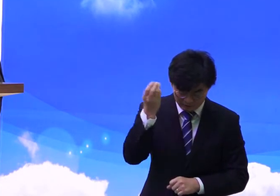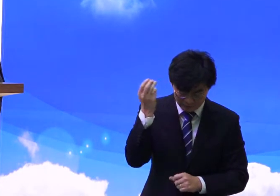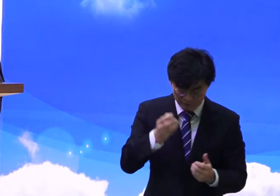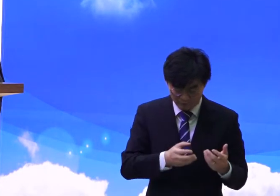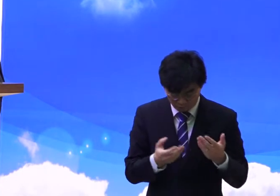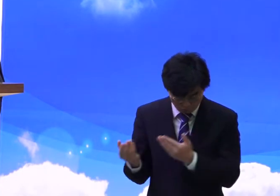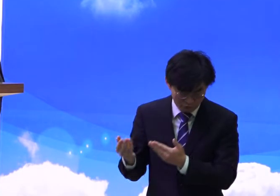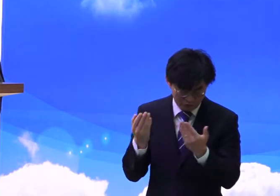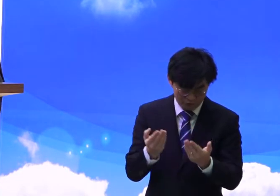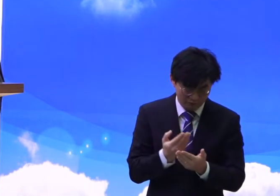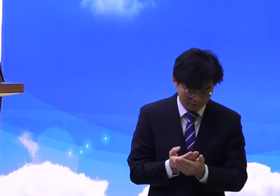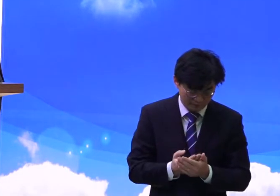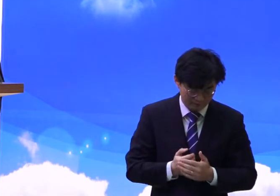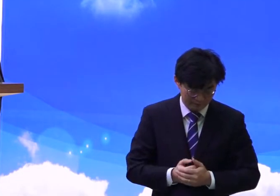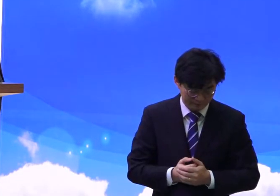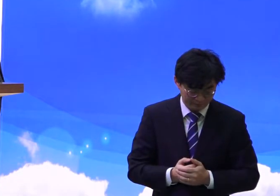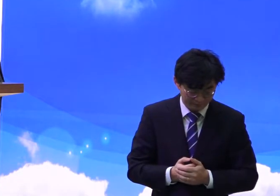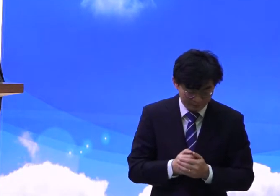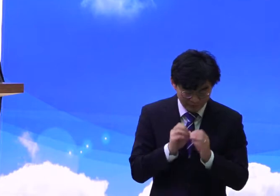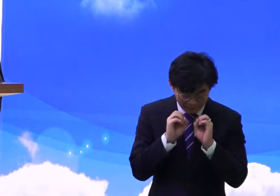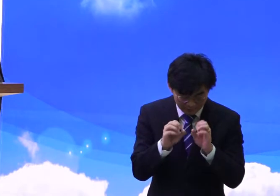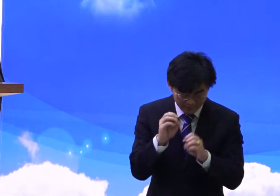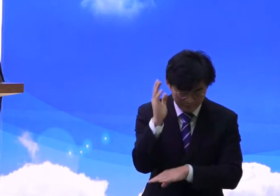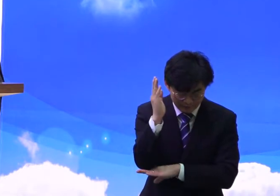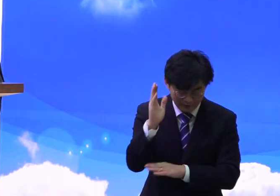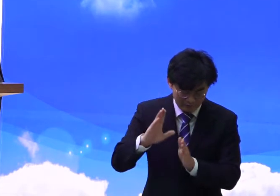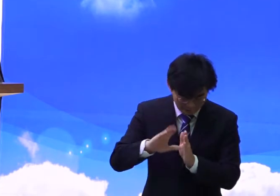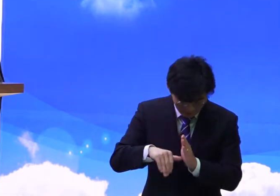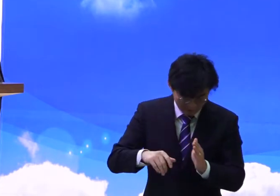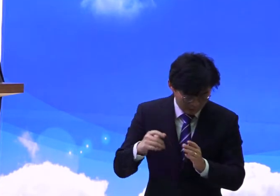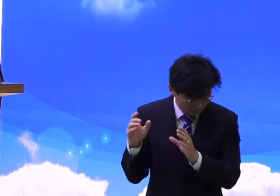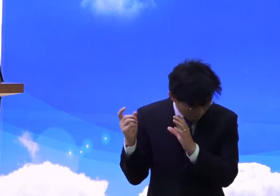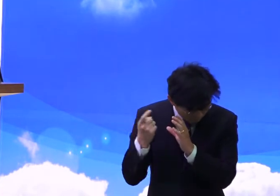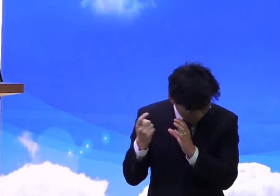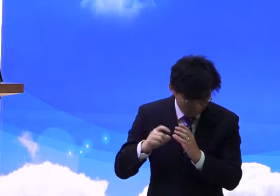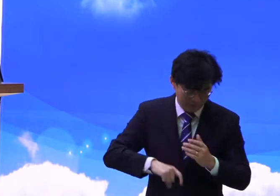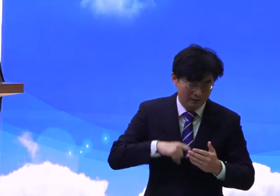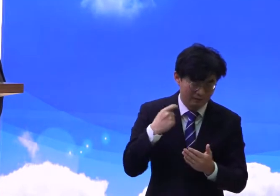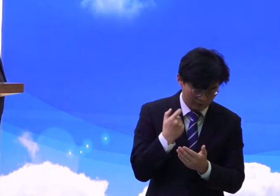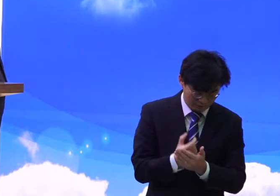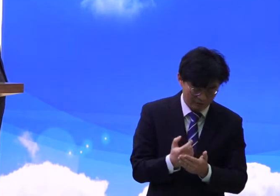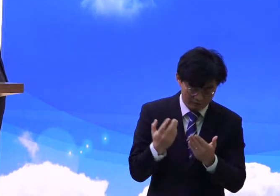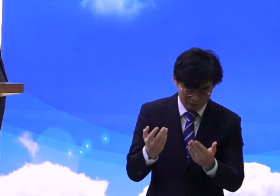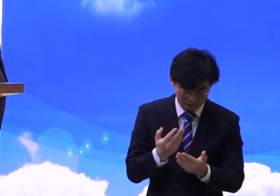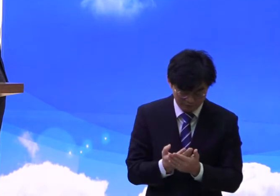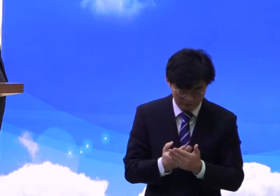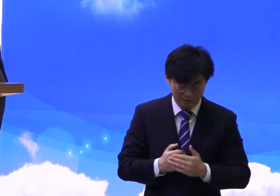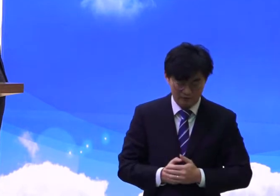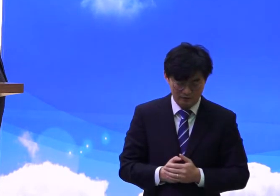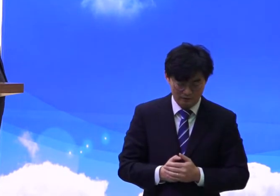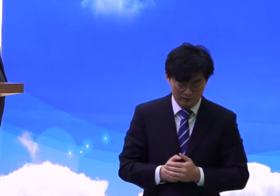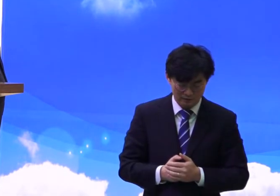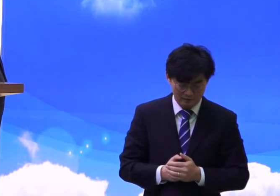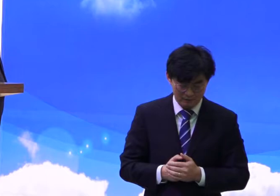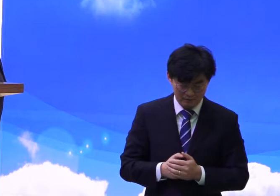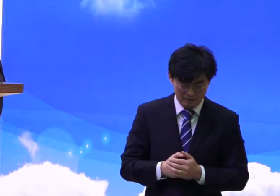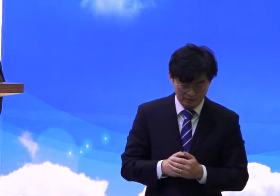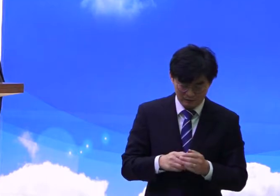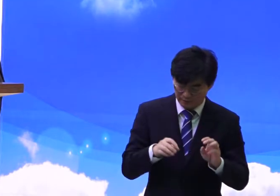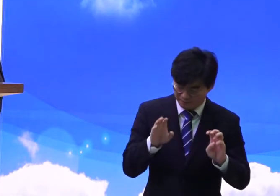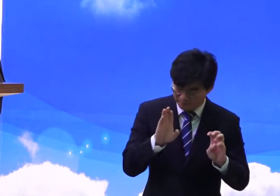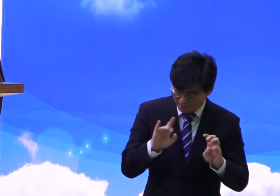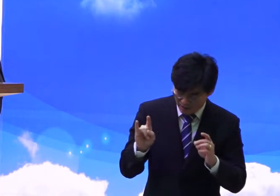부어주옵소서. 전하는 말씀에 감동되게 하시며 또한 그 말씀을 지켜 행함으로 30배,